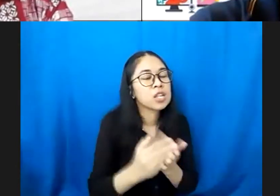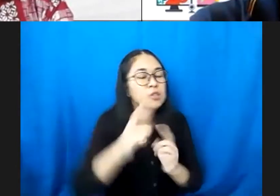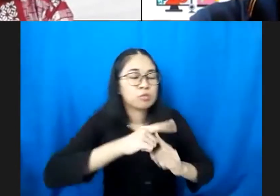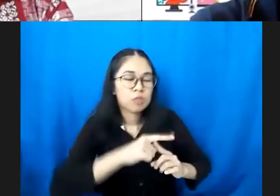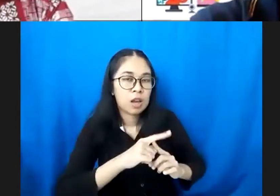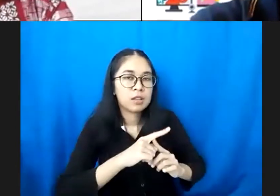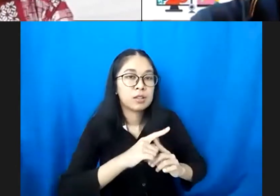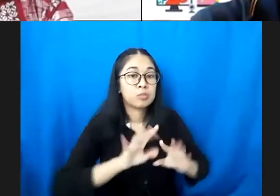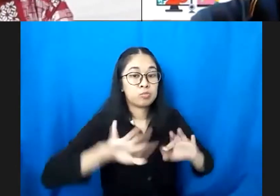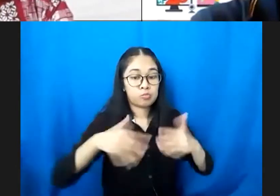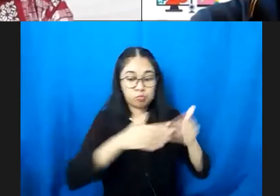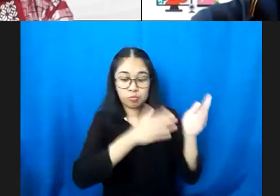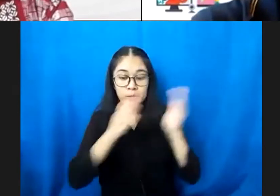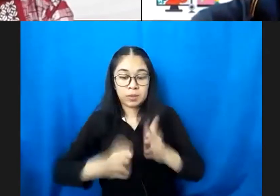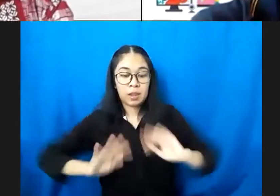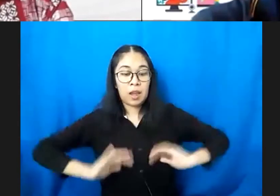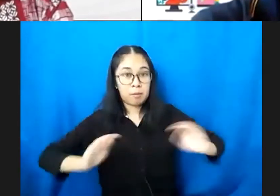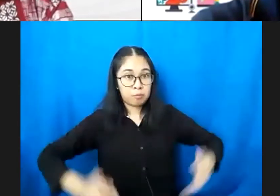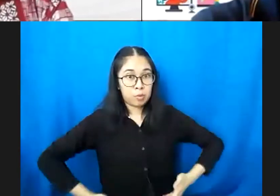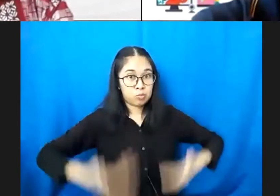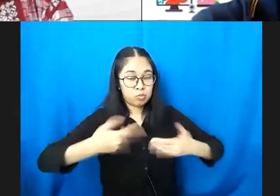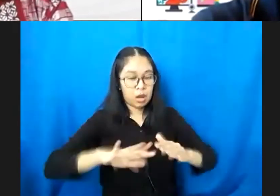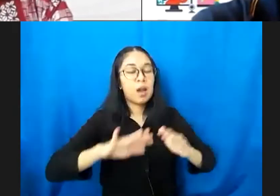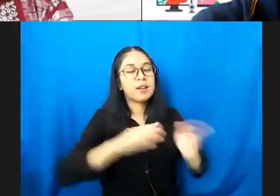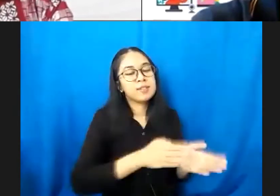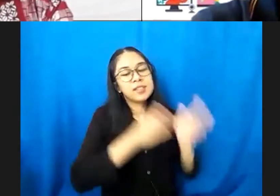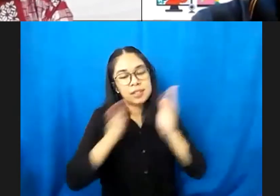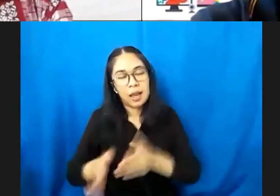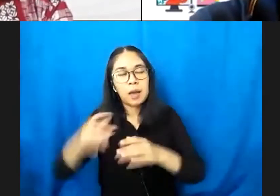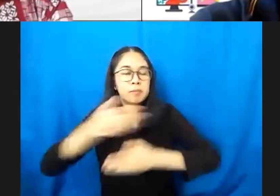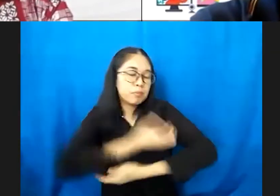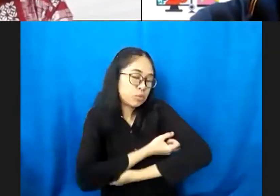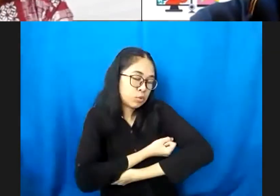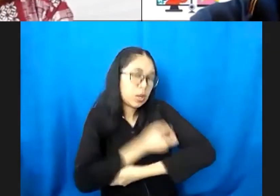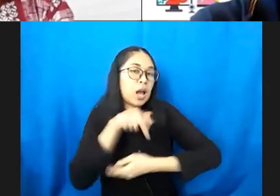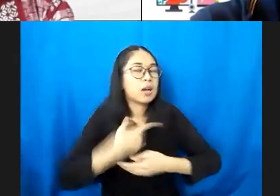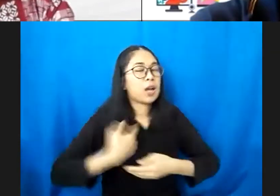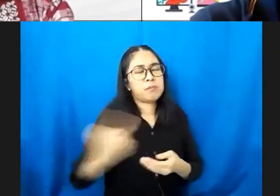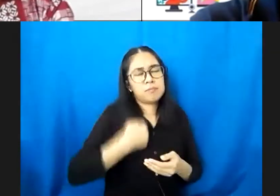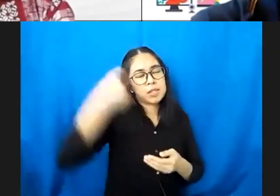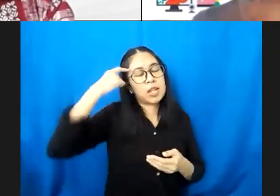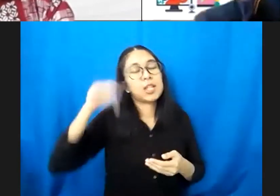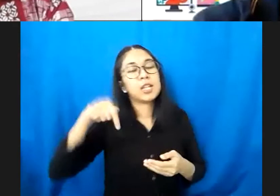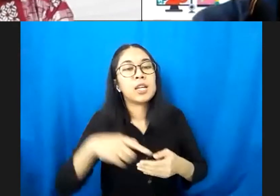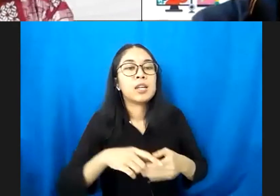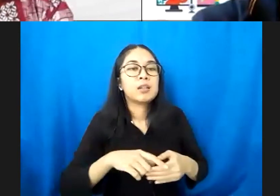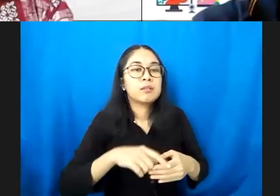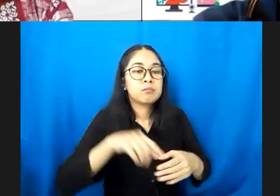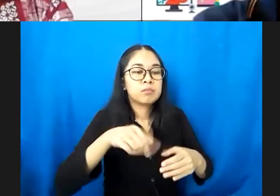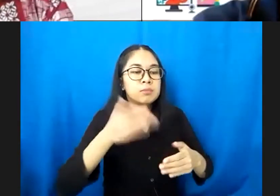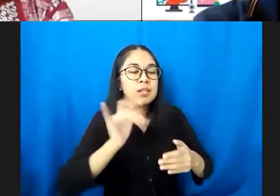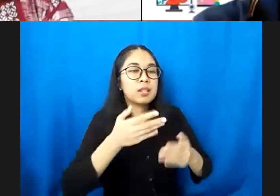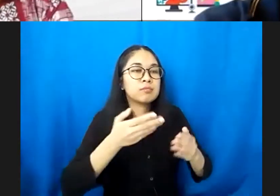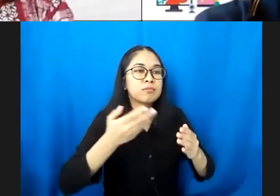di menyusui. Jadi buat kami menyusui ini adalah pintu masuk bagi laki-laki untuk terlibat di dalam proses pengasuhan jangka